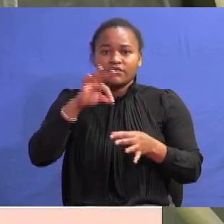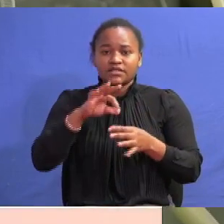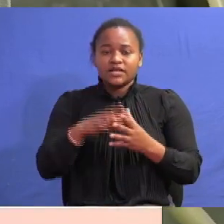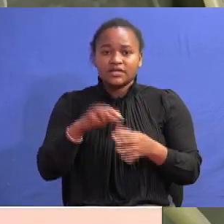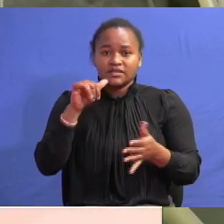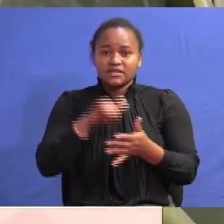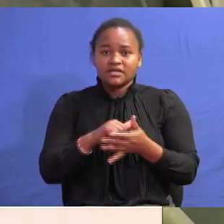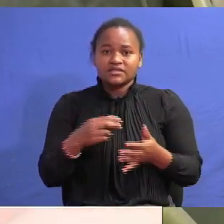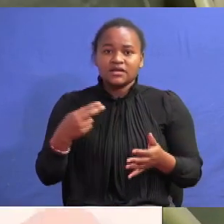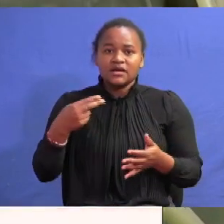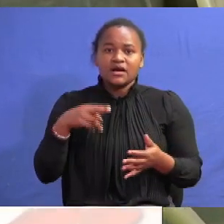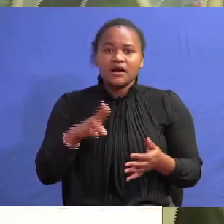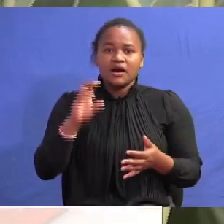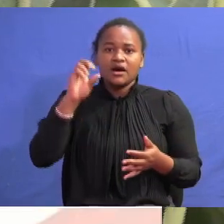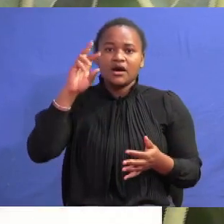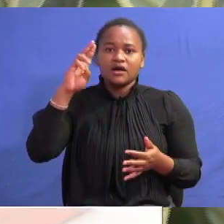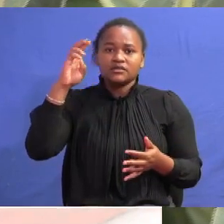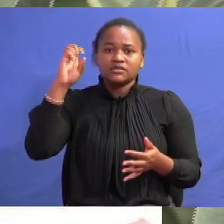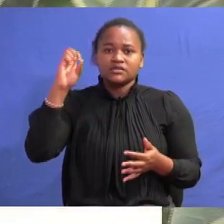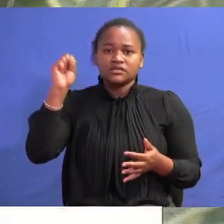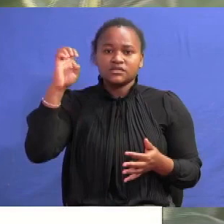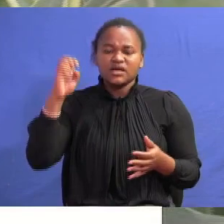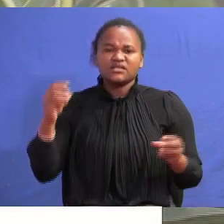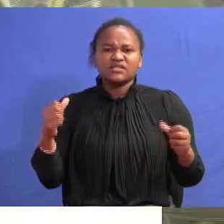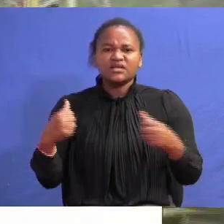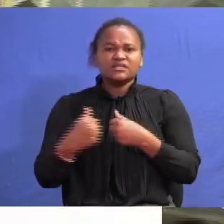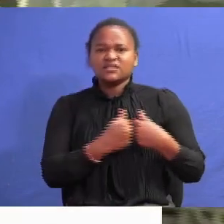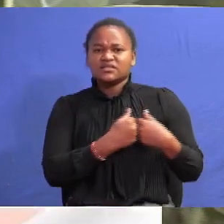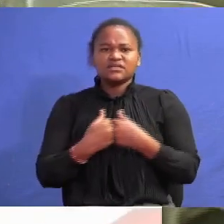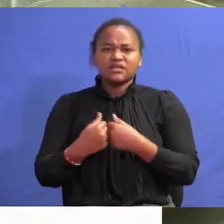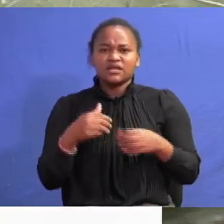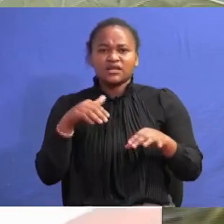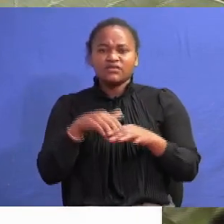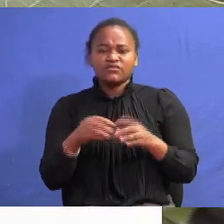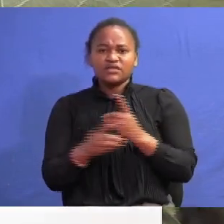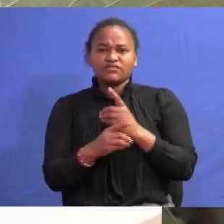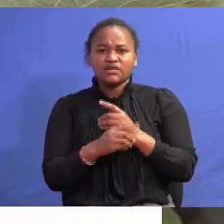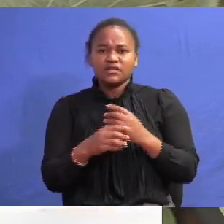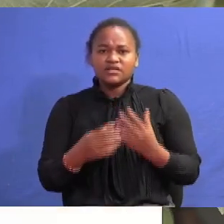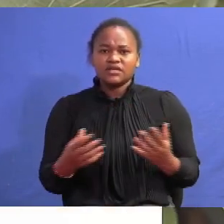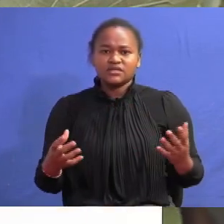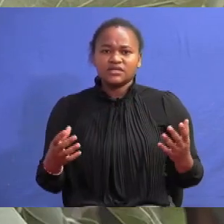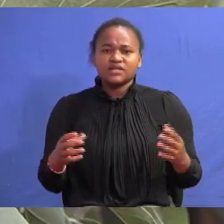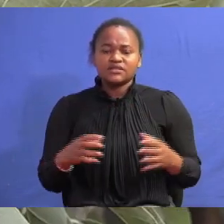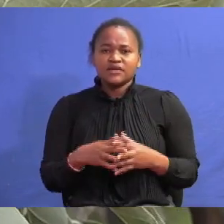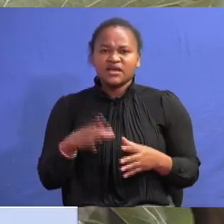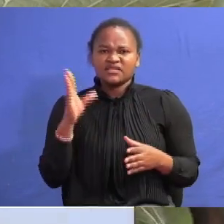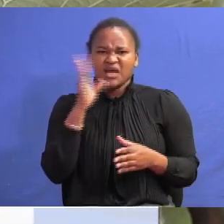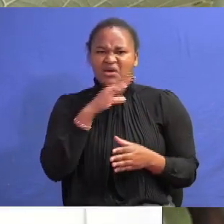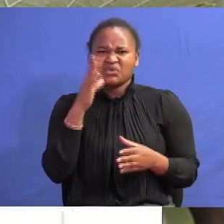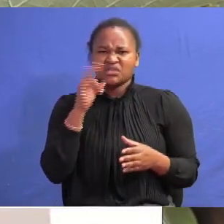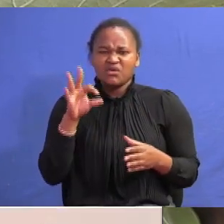za Hass kinakabiliwa na changamoto tofauti ikiwemo kuoza kwa mizizi ambayo husababisha kufifia kwa mmea